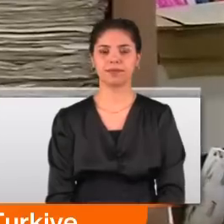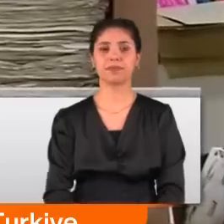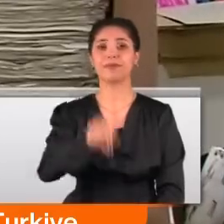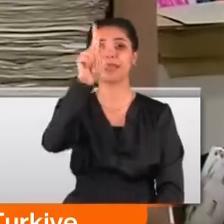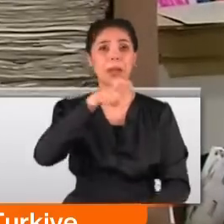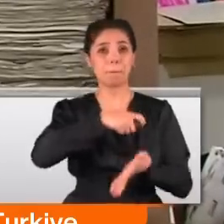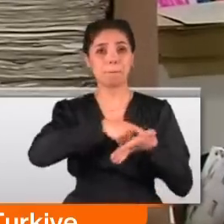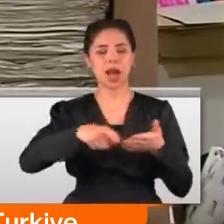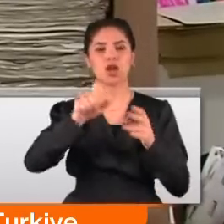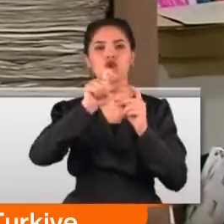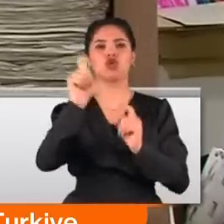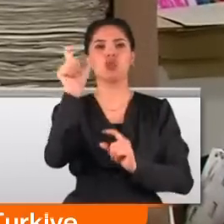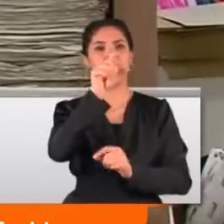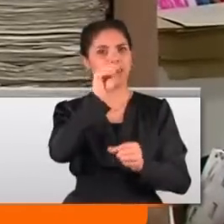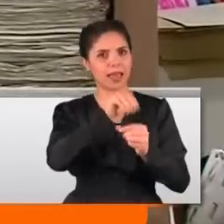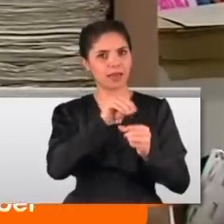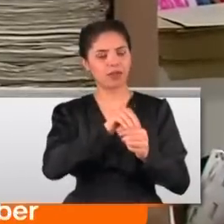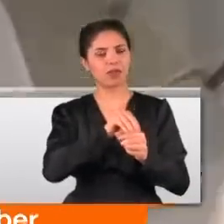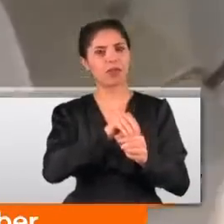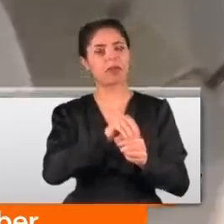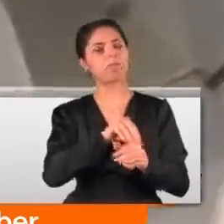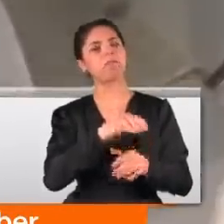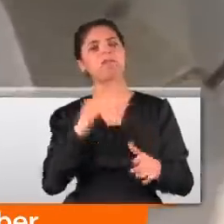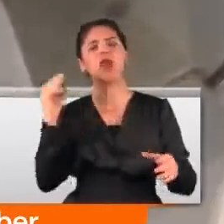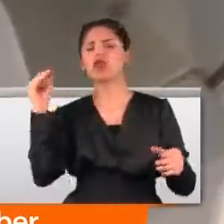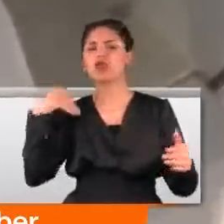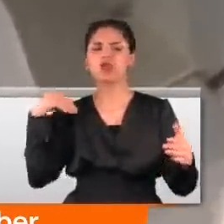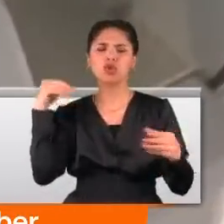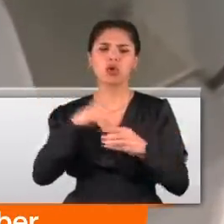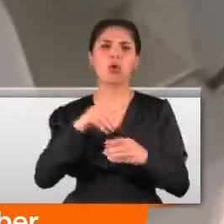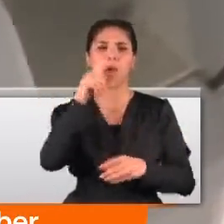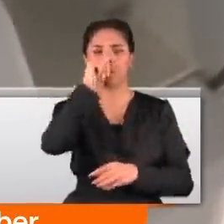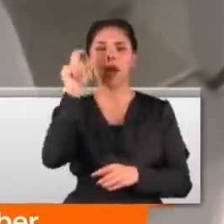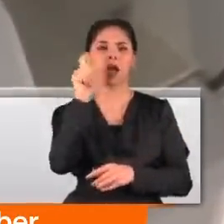ilk maaşlarınızın Şubat ayı içinde en geç Mart ayında hesaplara yatması planlanıyor